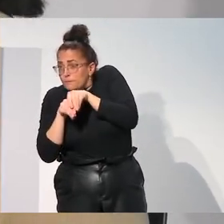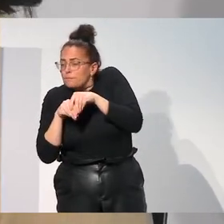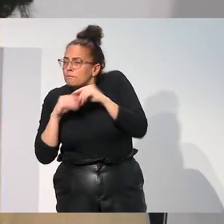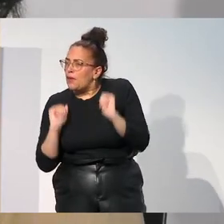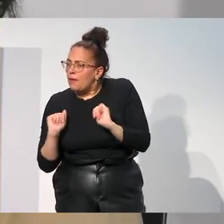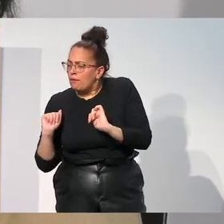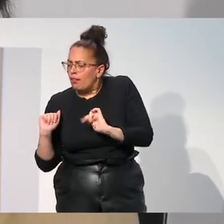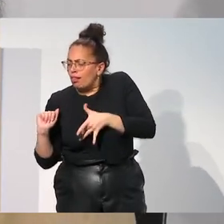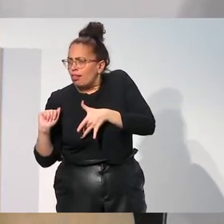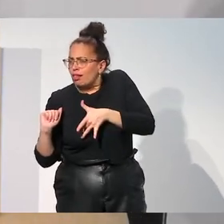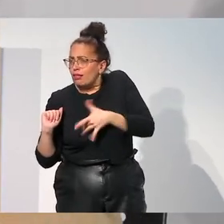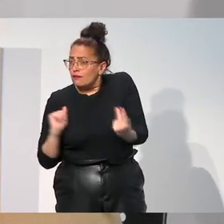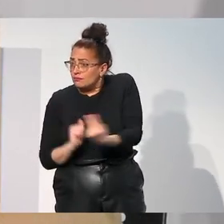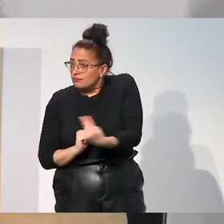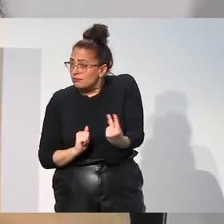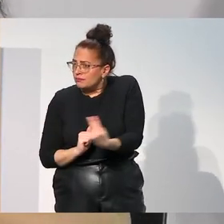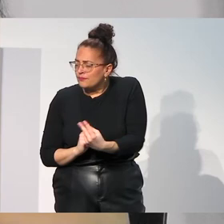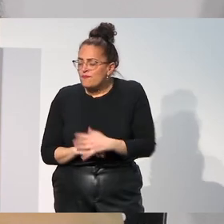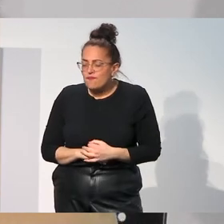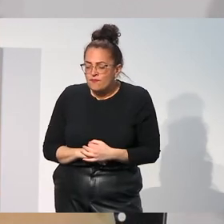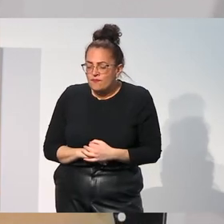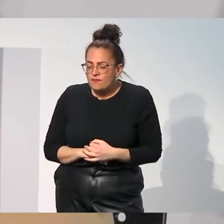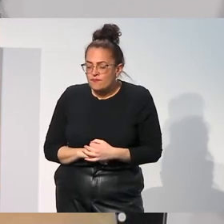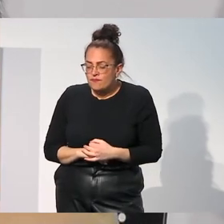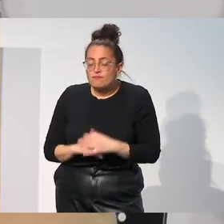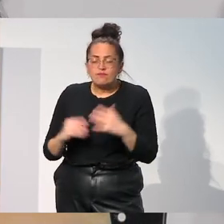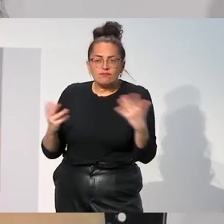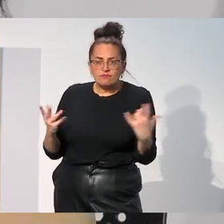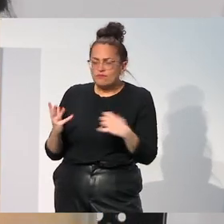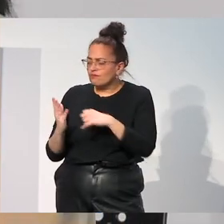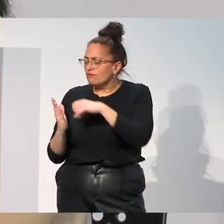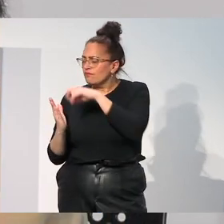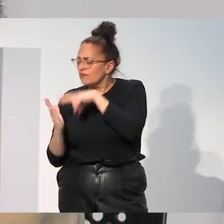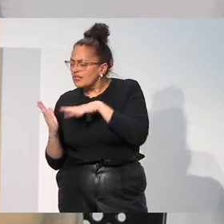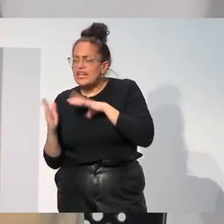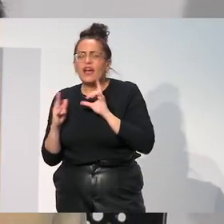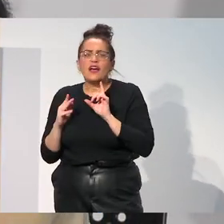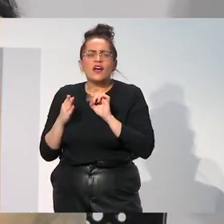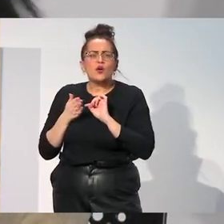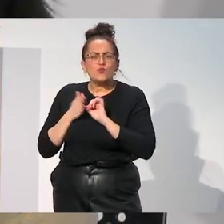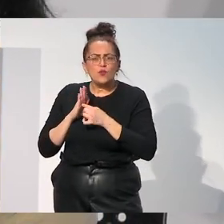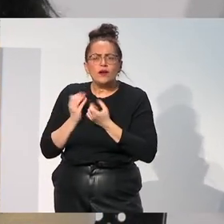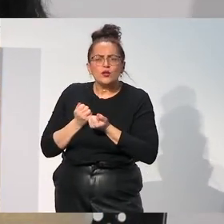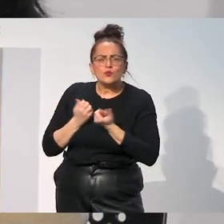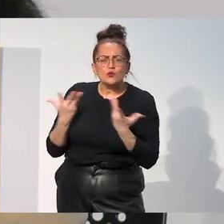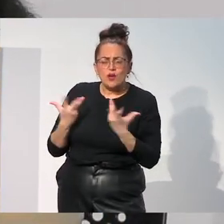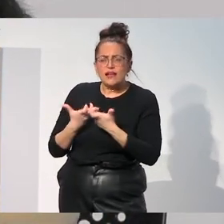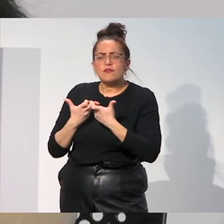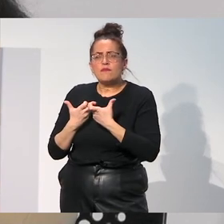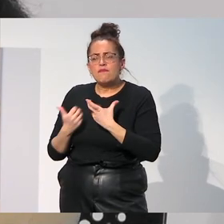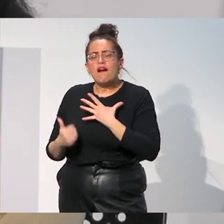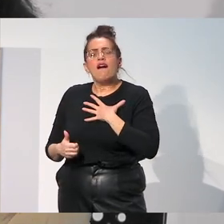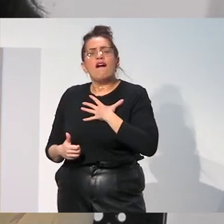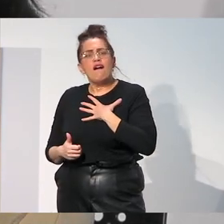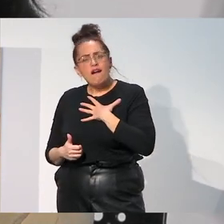ces deux personnes. Mais il y a dans le livre de trois choses, et le point stratégique de vos questionnements